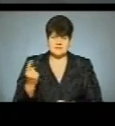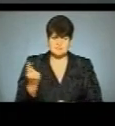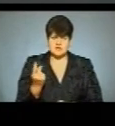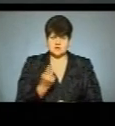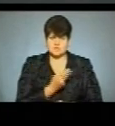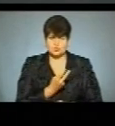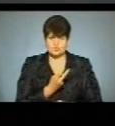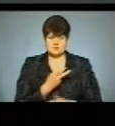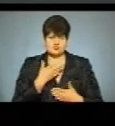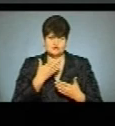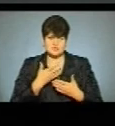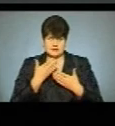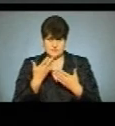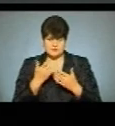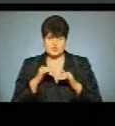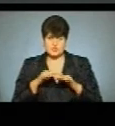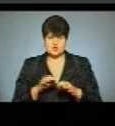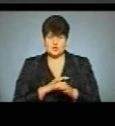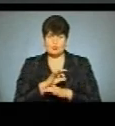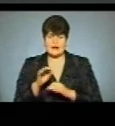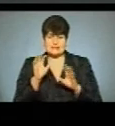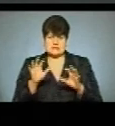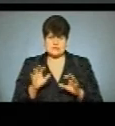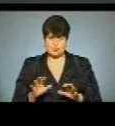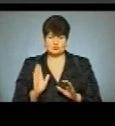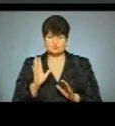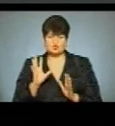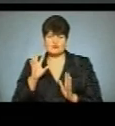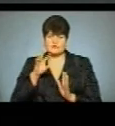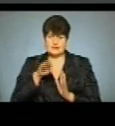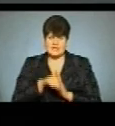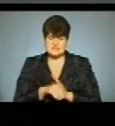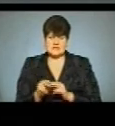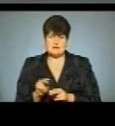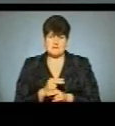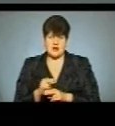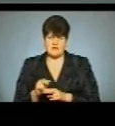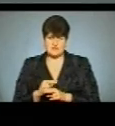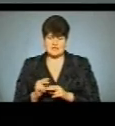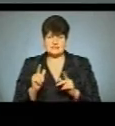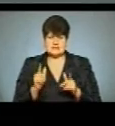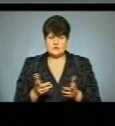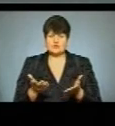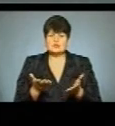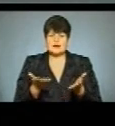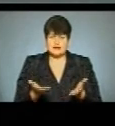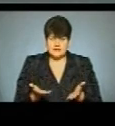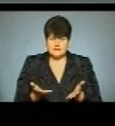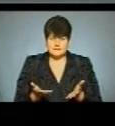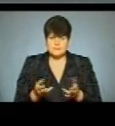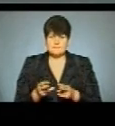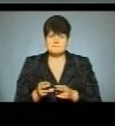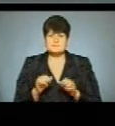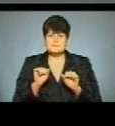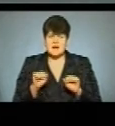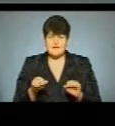читанням у діючий проєкт закону будуть внесені правки, згідно яких право